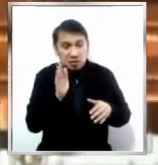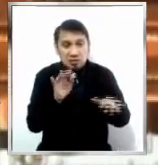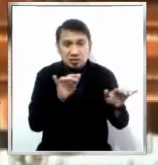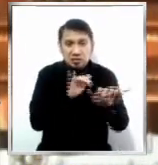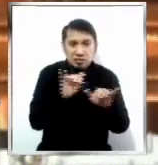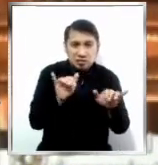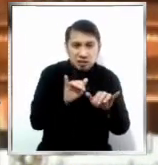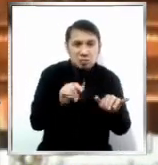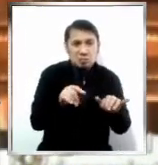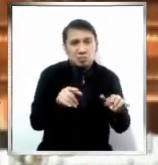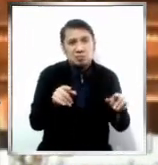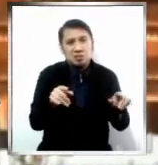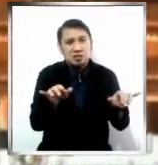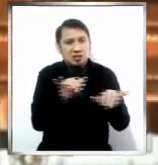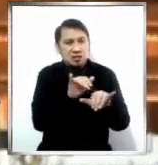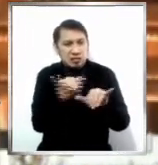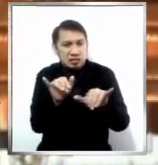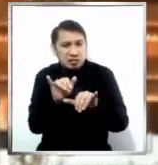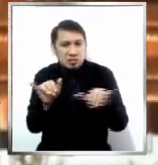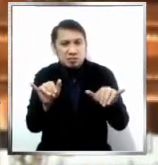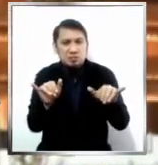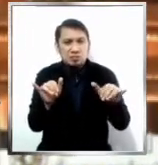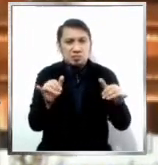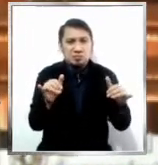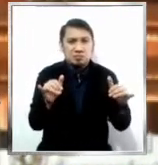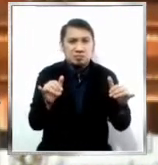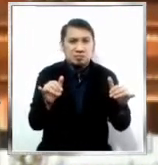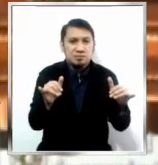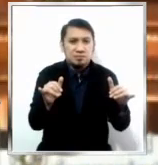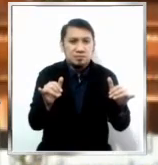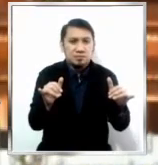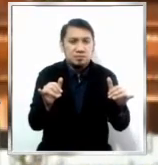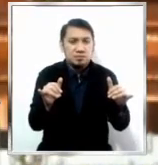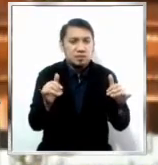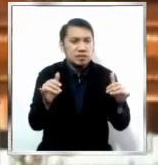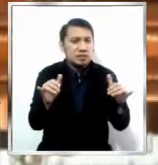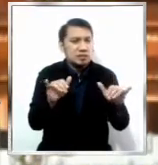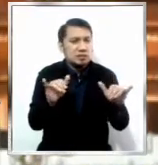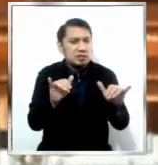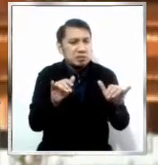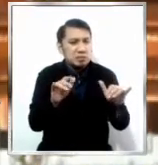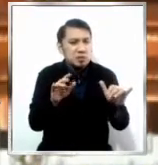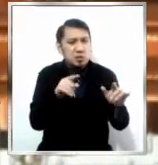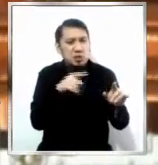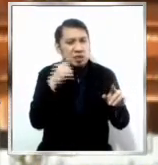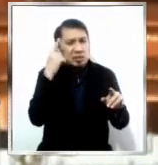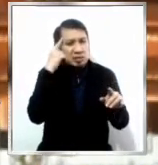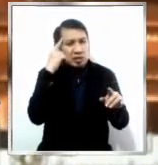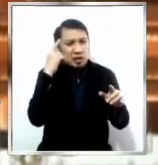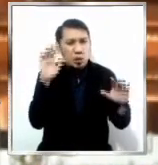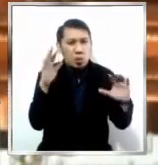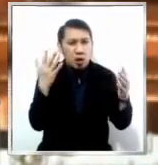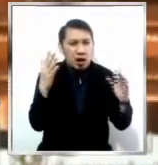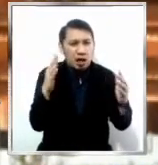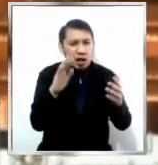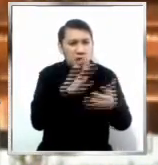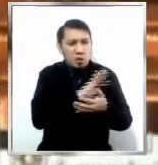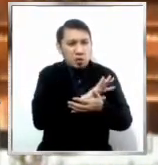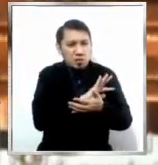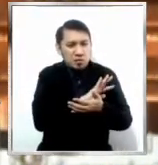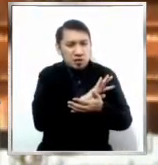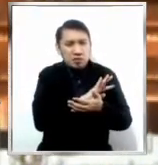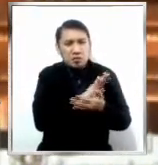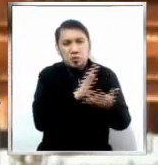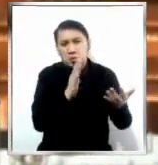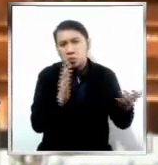kayong, parang walang COVID at all. So, for your pure